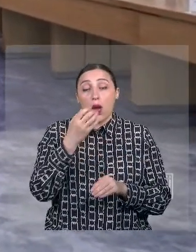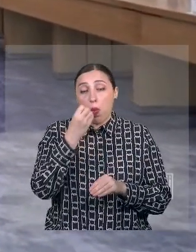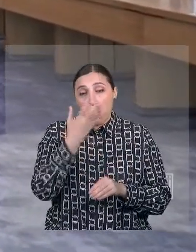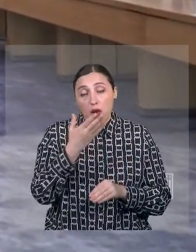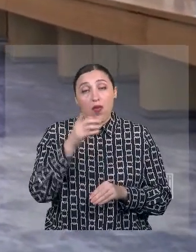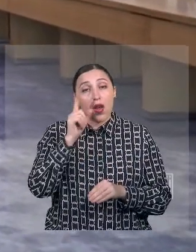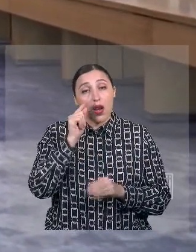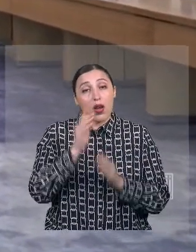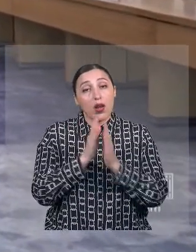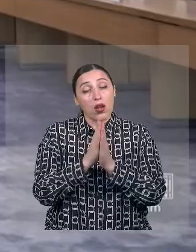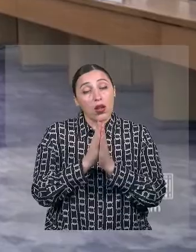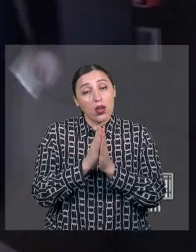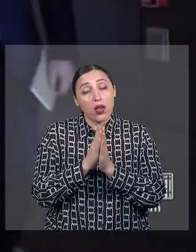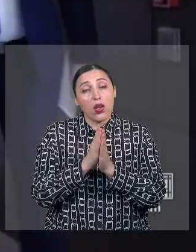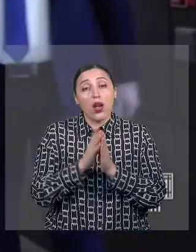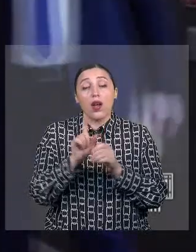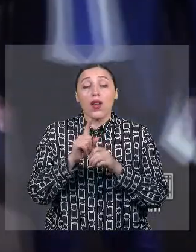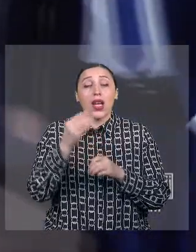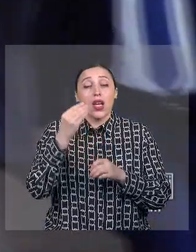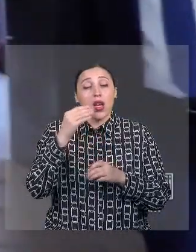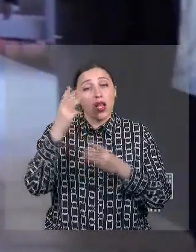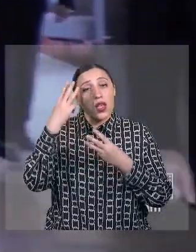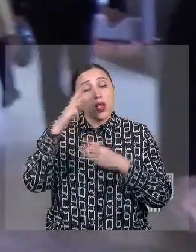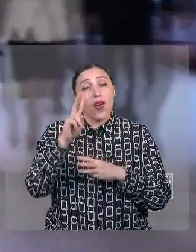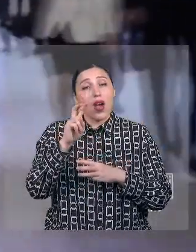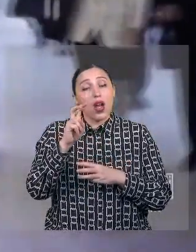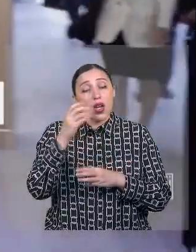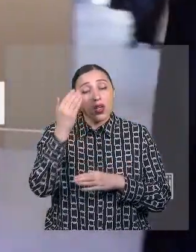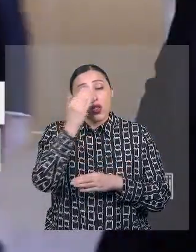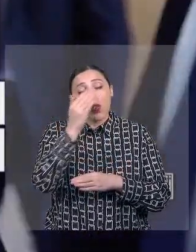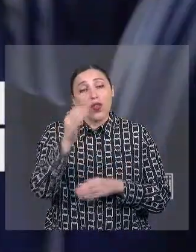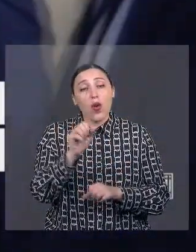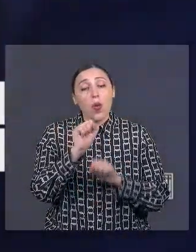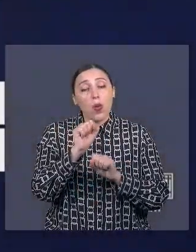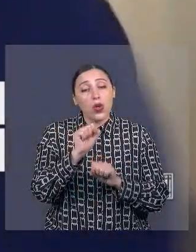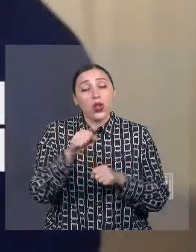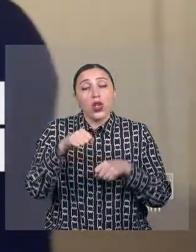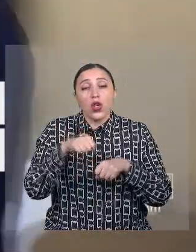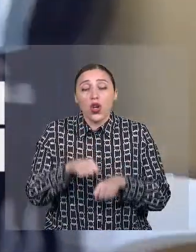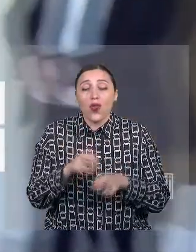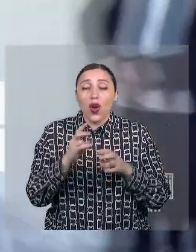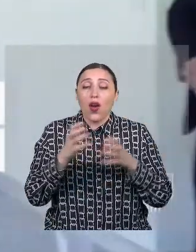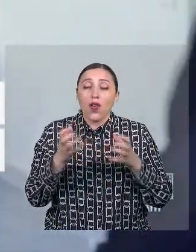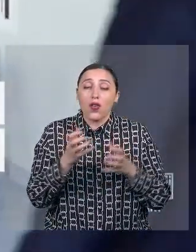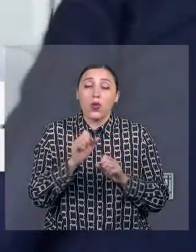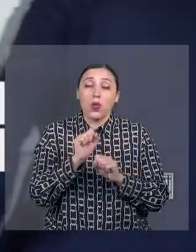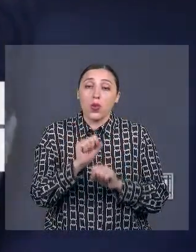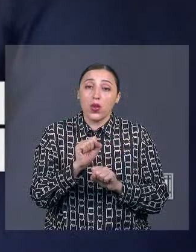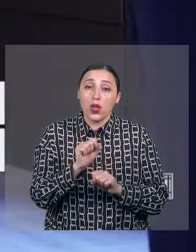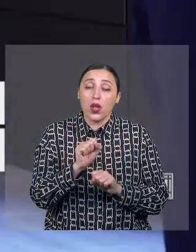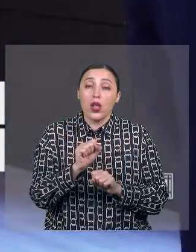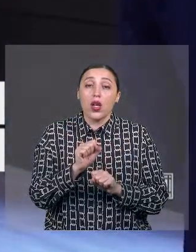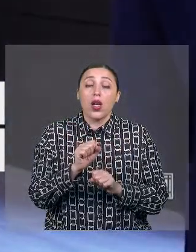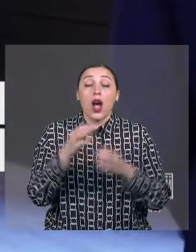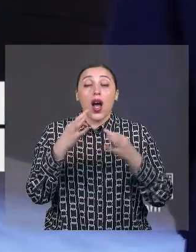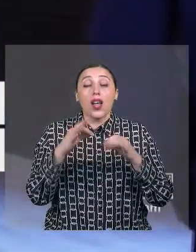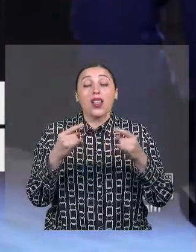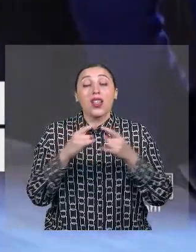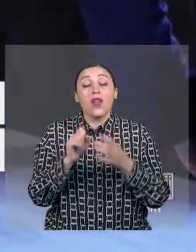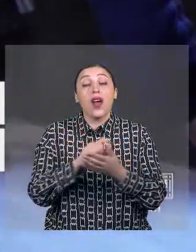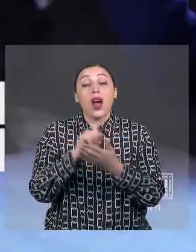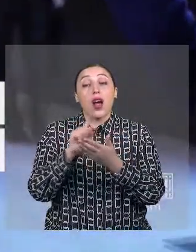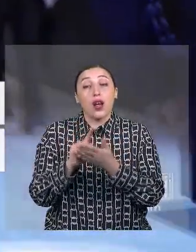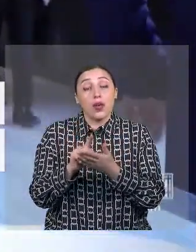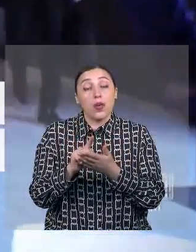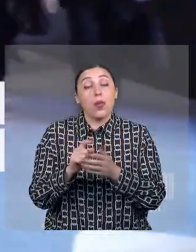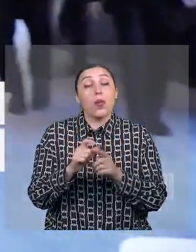խնդրել է դիտարկել, ինչպես լավագույնս պաշտպանել Լեռնային Ղարաբաղի բնակչության իրավունքներն ու անվտանգությունը։ Պատասխանելով ազատության հարցին,